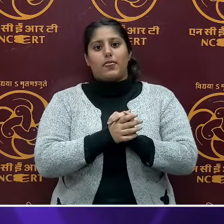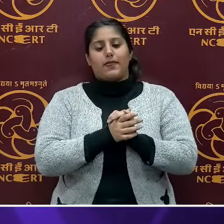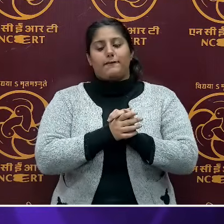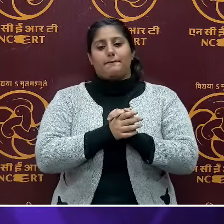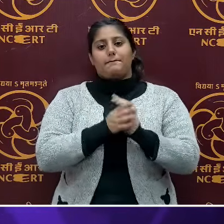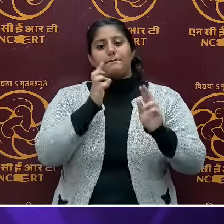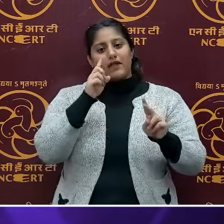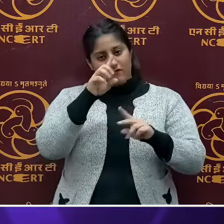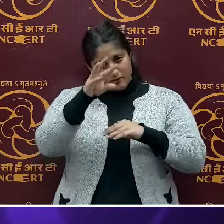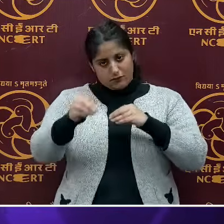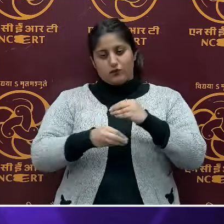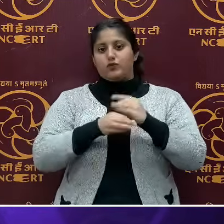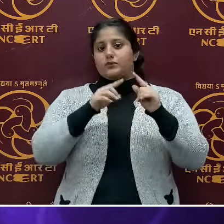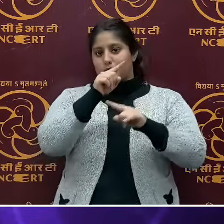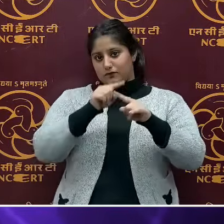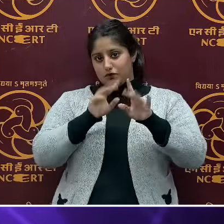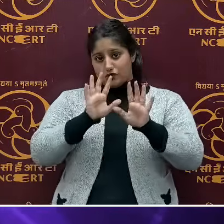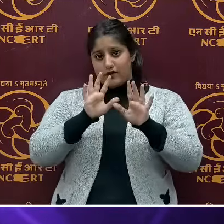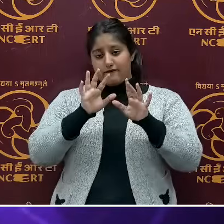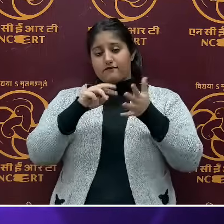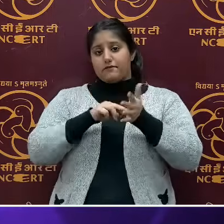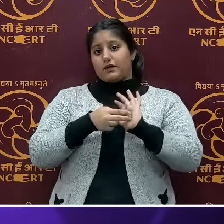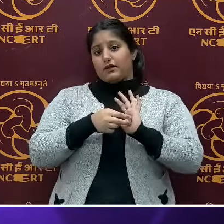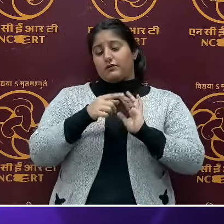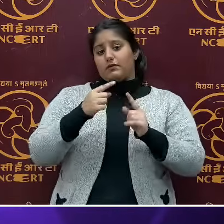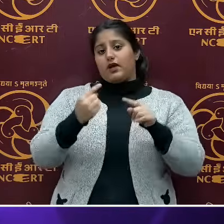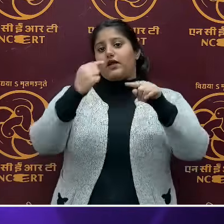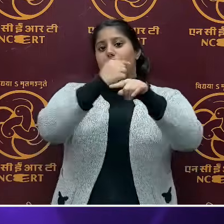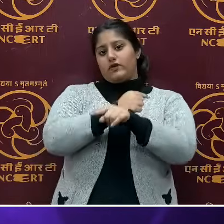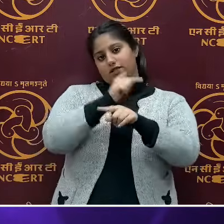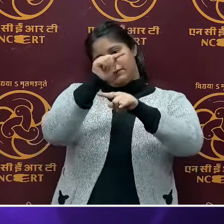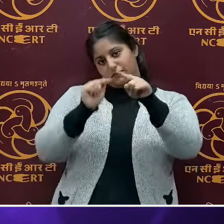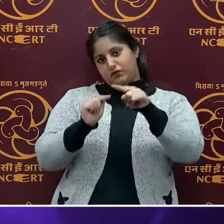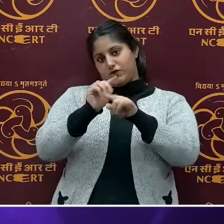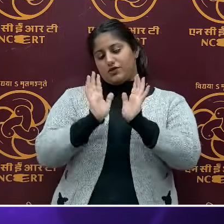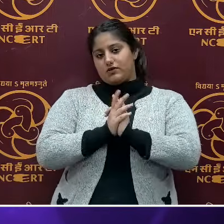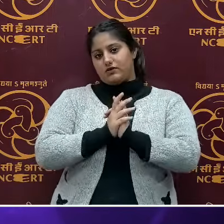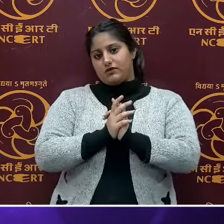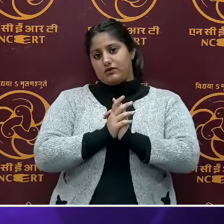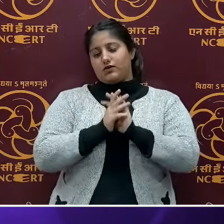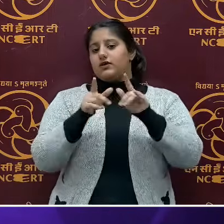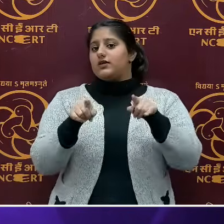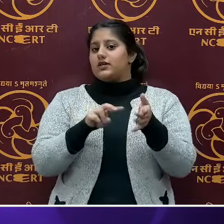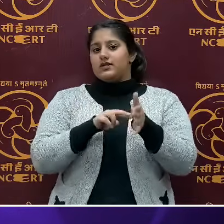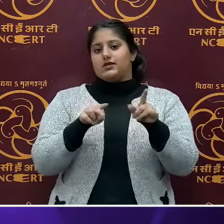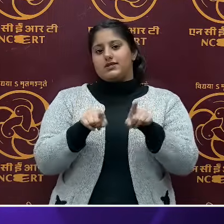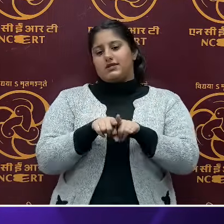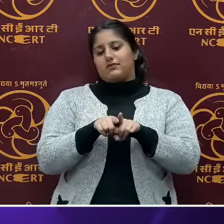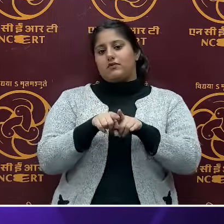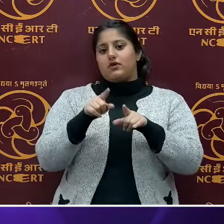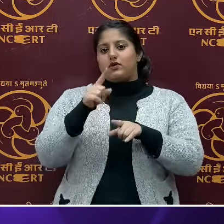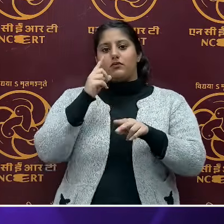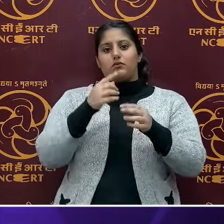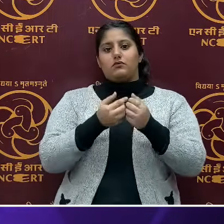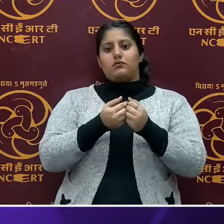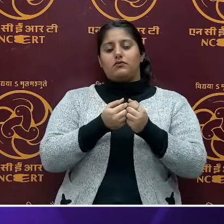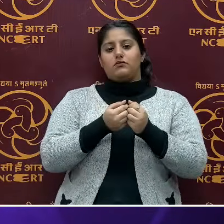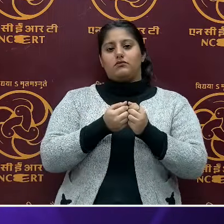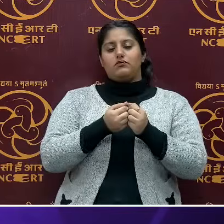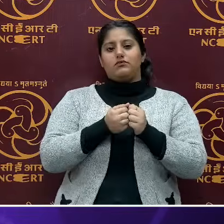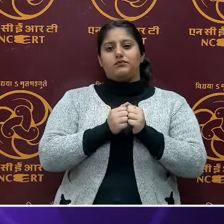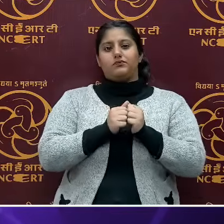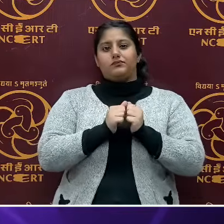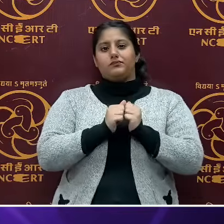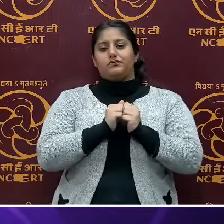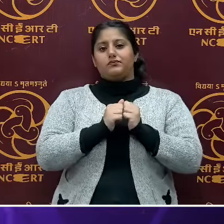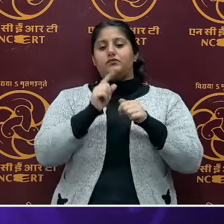more proportion is also there. That is known as inverse proportion. जी. Suppose more taps. That means